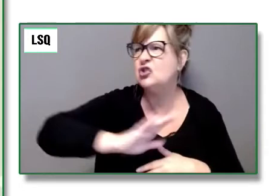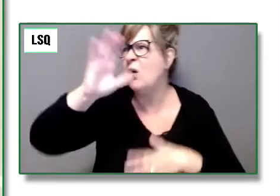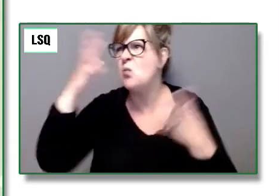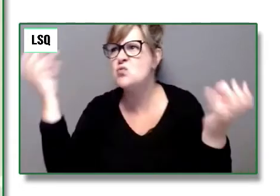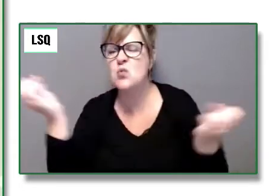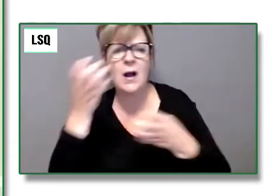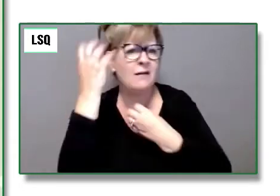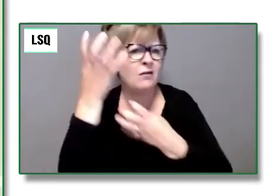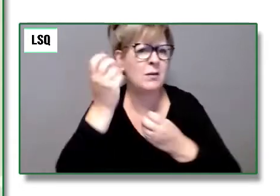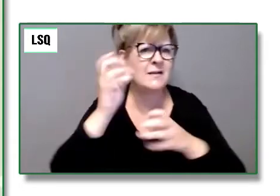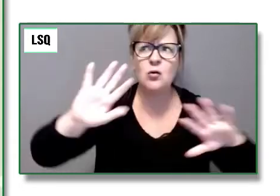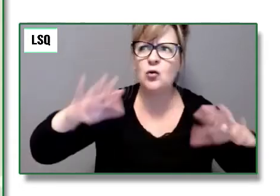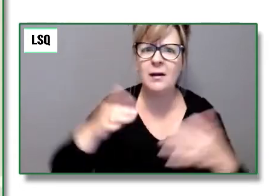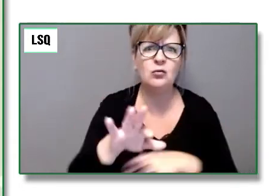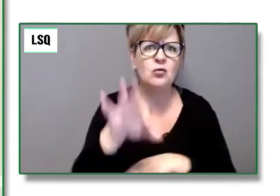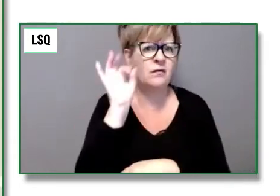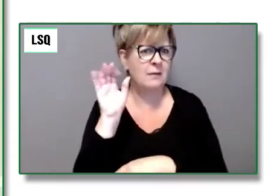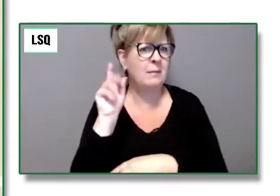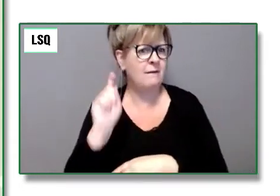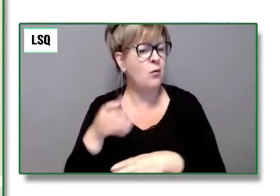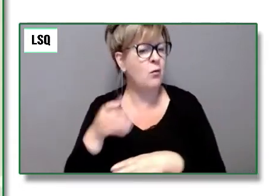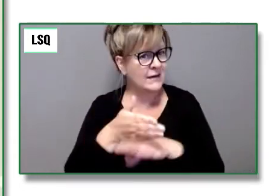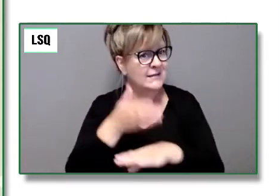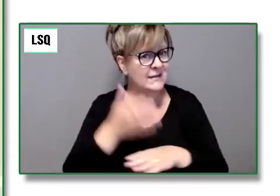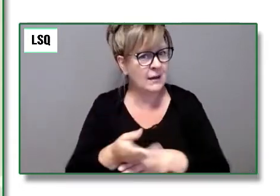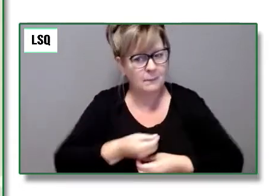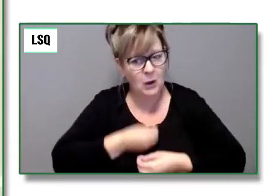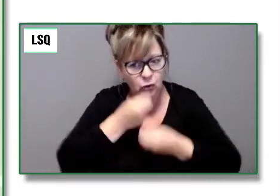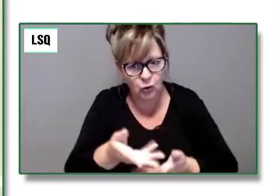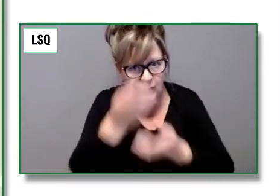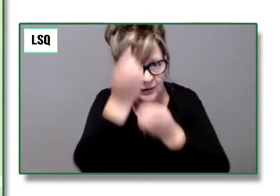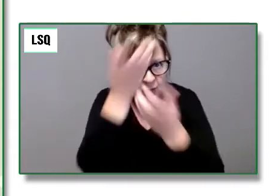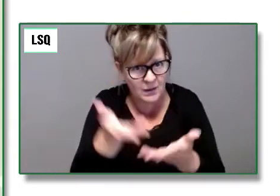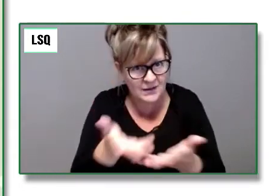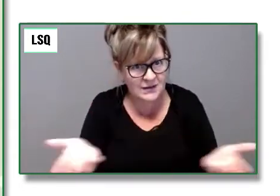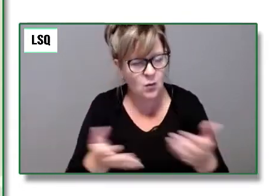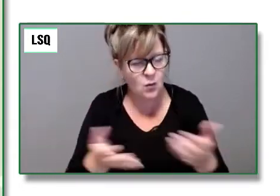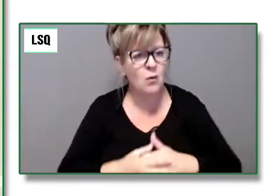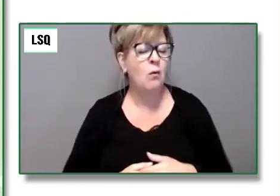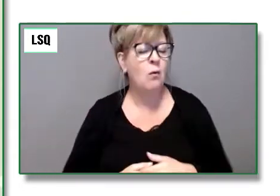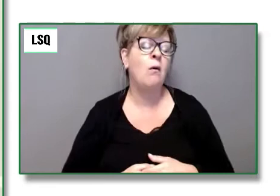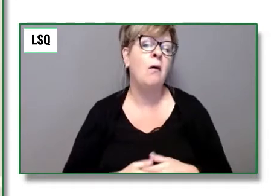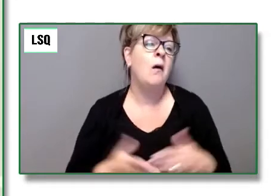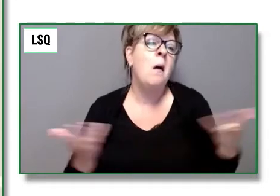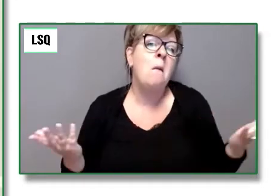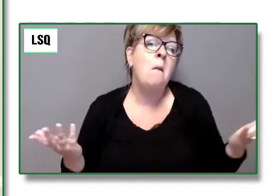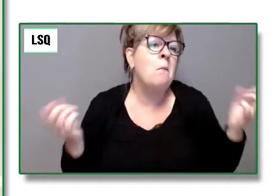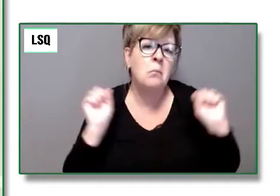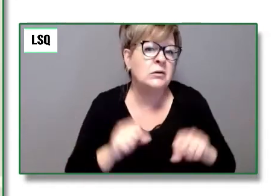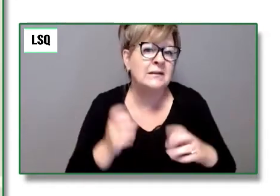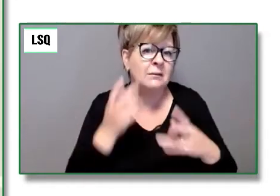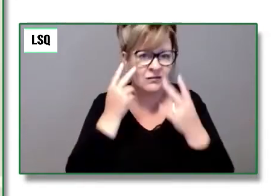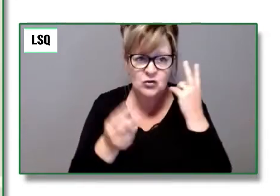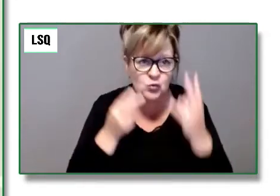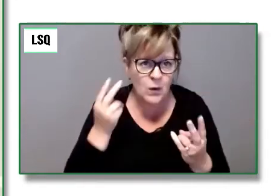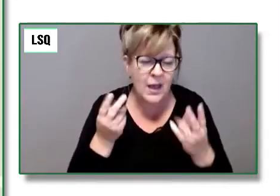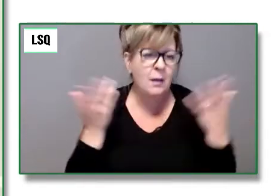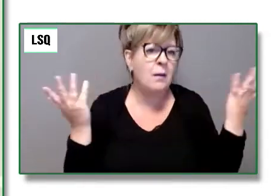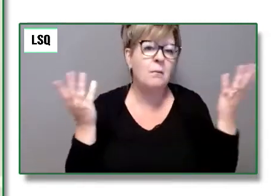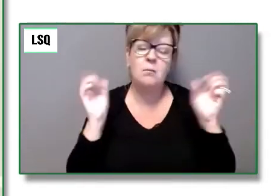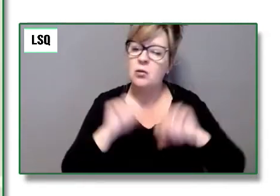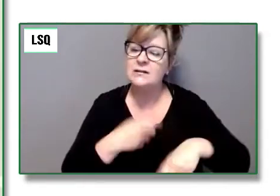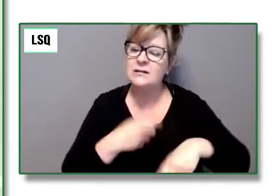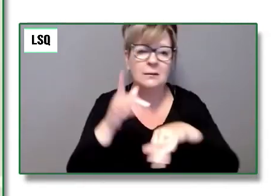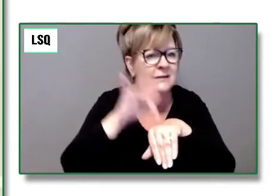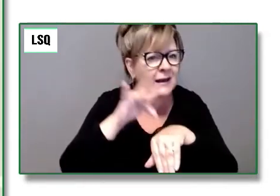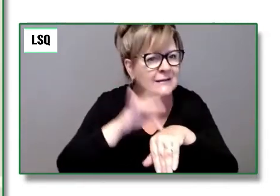Peut-être ça peut être visuel, ça peut être tactile, ça peut être par l'audio, ça peut être par bien des formes par lesquelles nous partageons